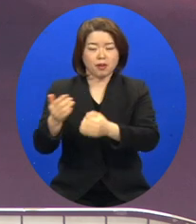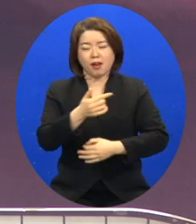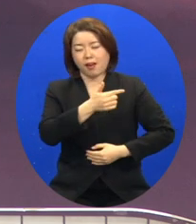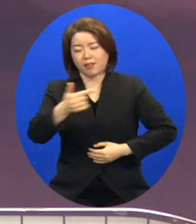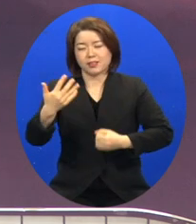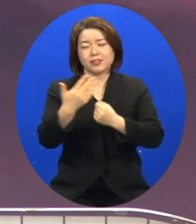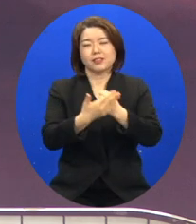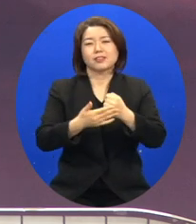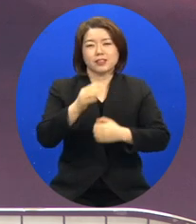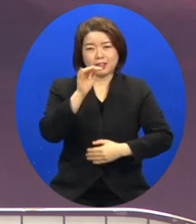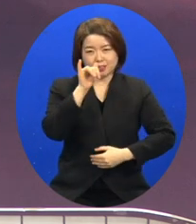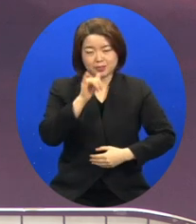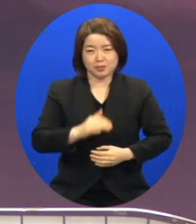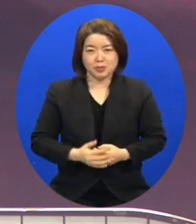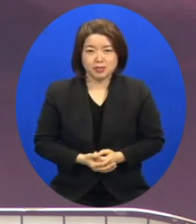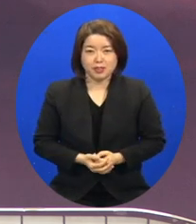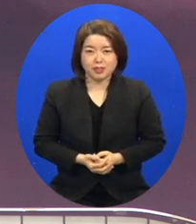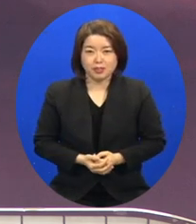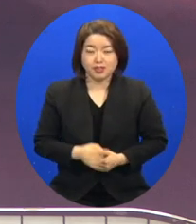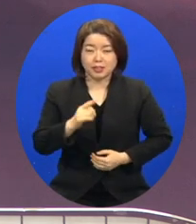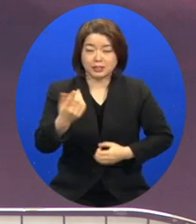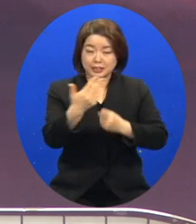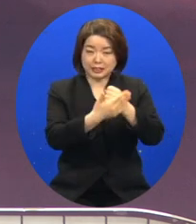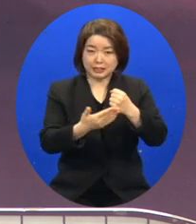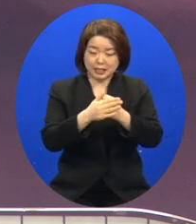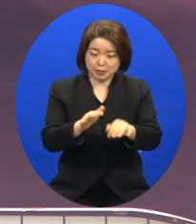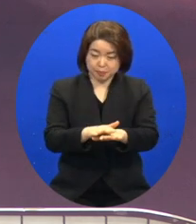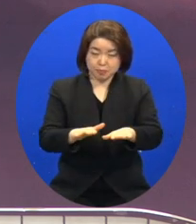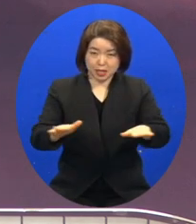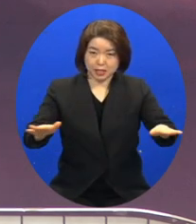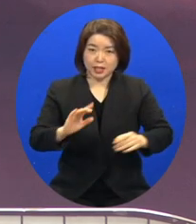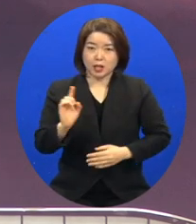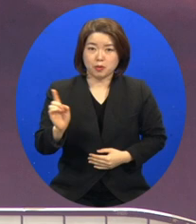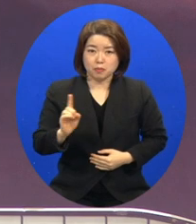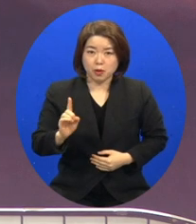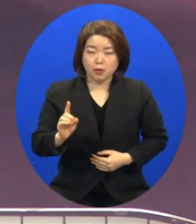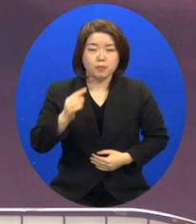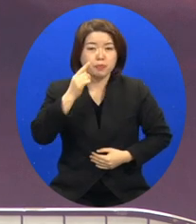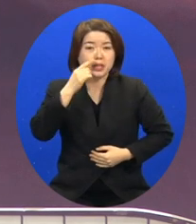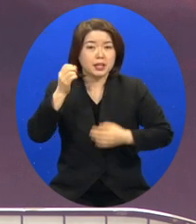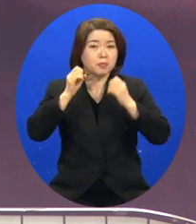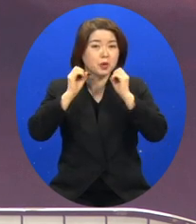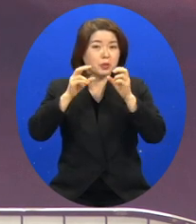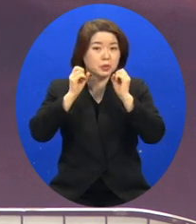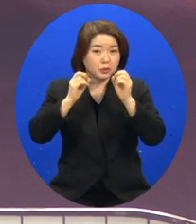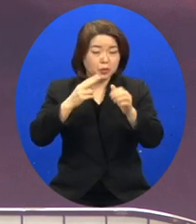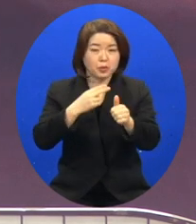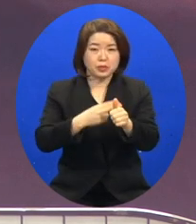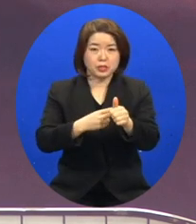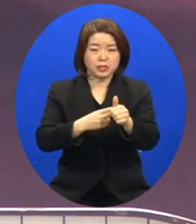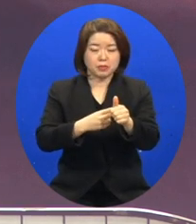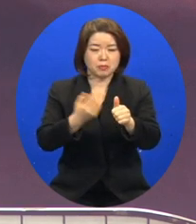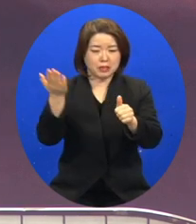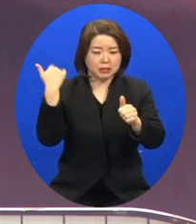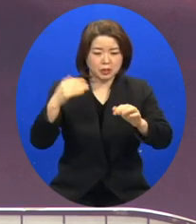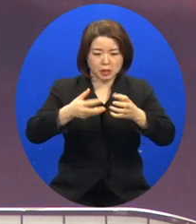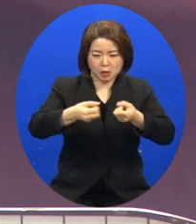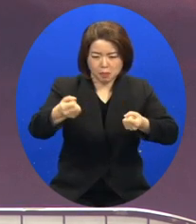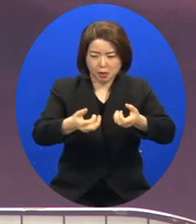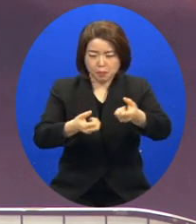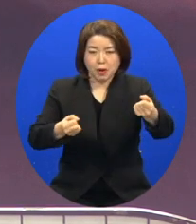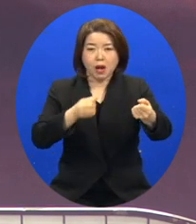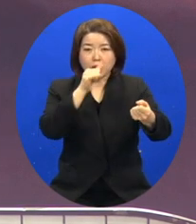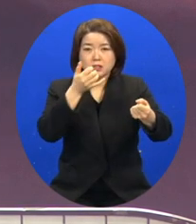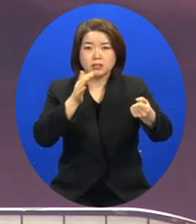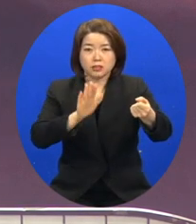그런데 그 은혜에 및 바탕에는 일본 선교사님들이 그동안에는 분열되어 계시다가 하나가